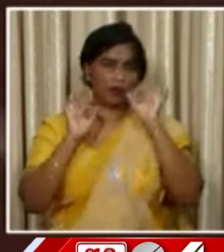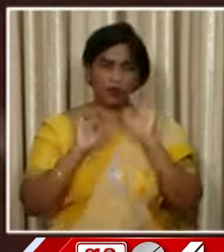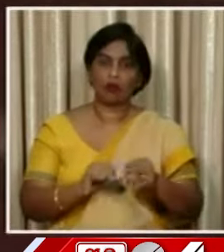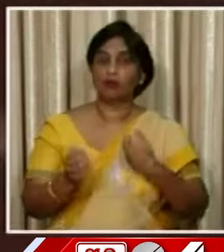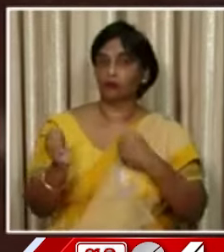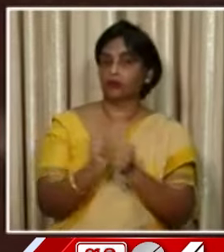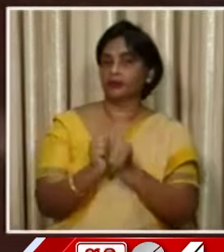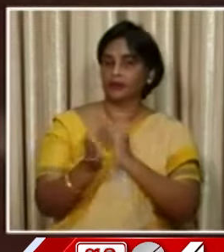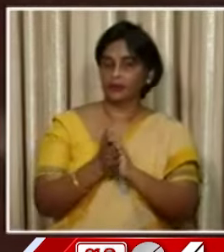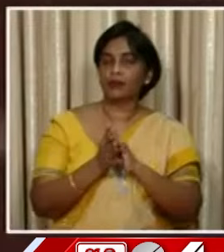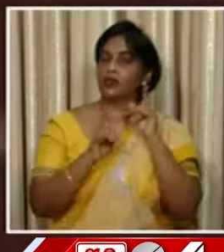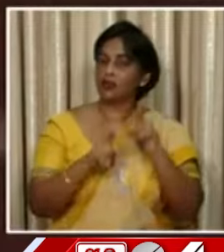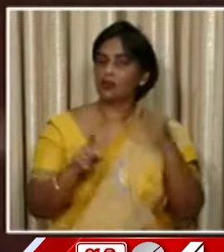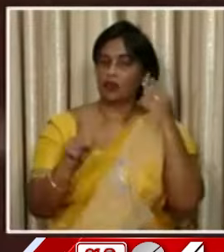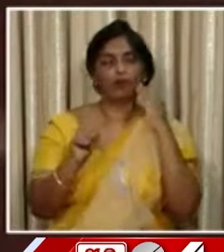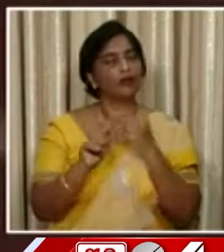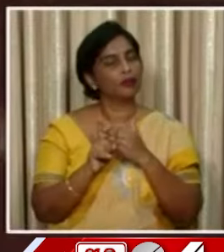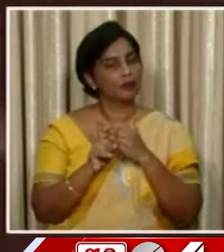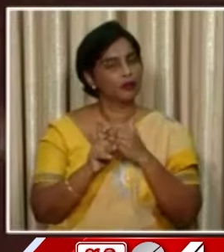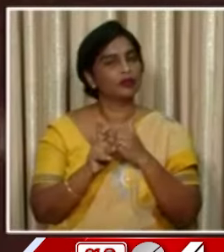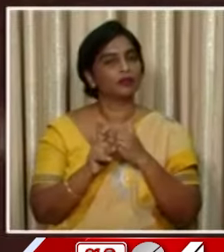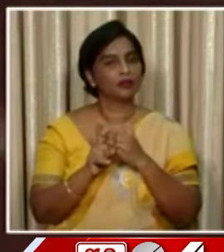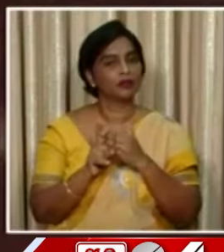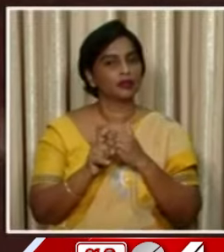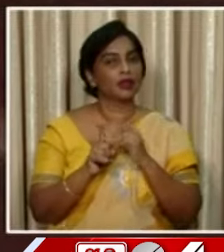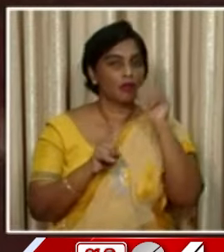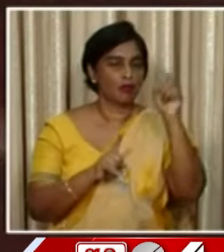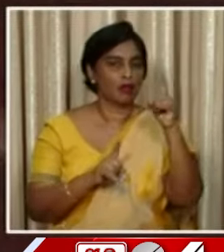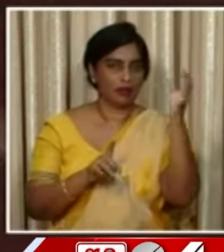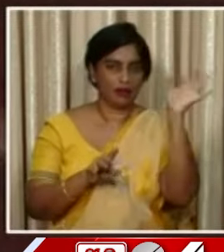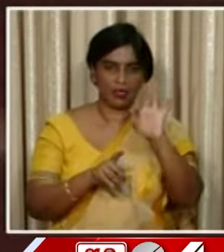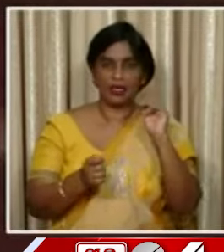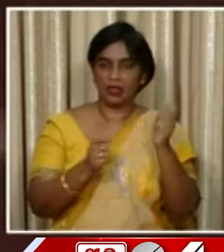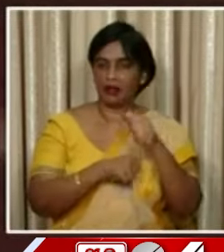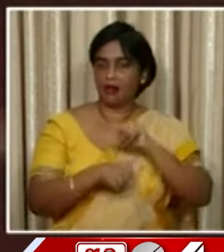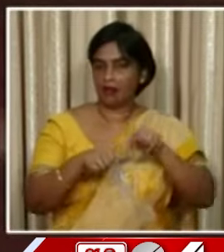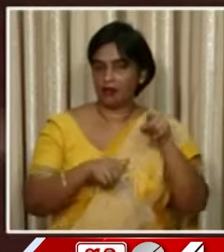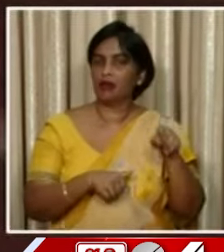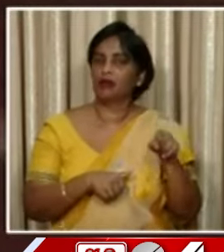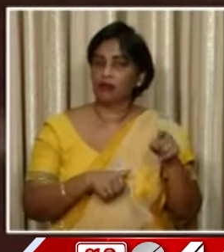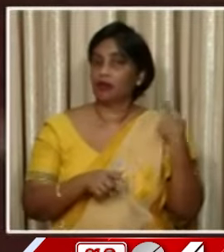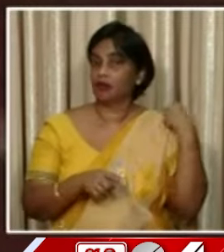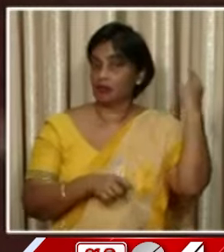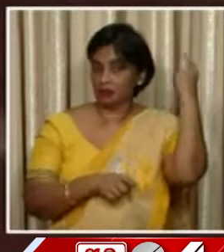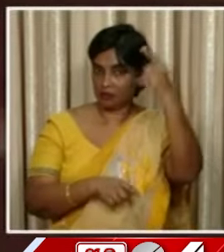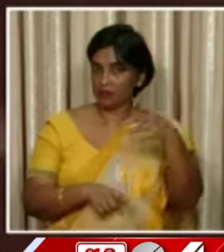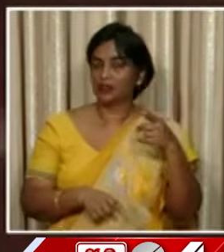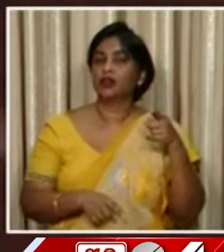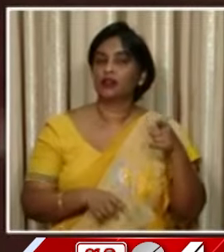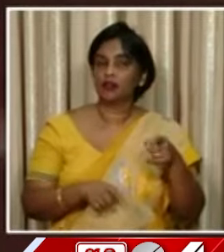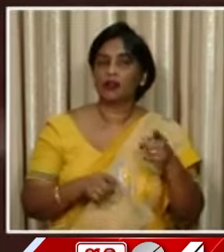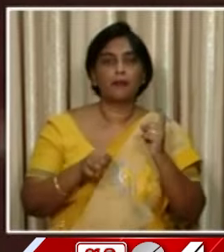කටයුතු සලස්සන්න කියලා. ඒ සම්බන්ධයෙන් පුද්ගලෙක් පත් කළා තියෙනවා ශ්‍රී ලංකා ක්‍රිකට් ආයතනේ. එතුමා ඒ ගිහිල්ලත් තියෙනවා. නමුත් මේ ප්‍රශ්නේ වීම